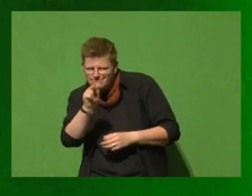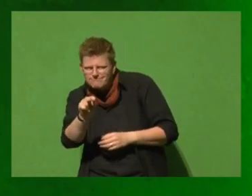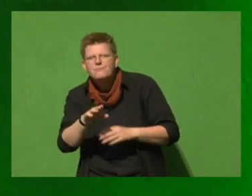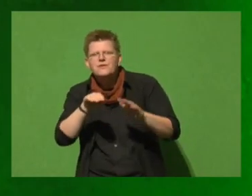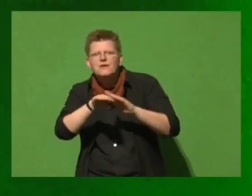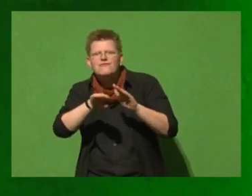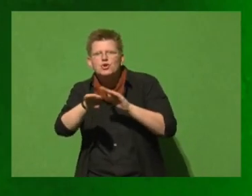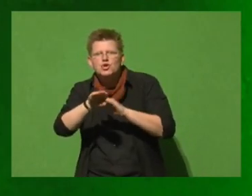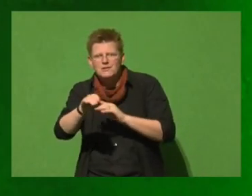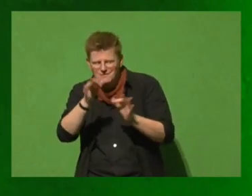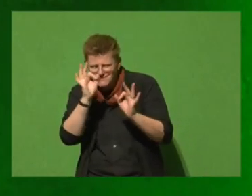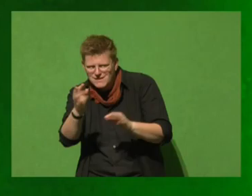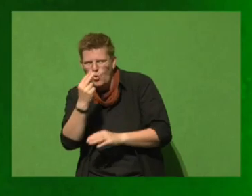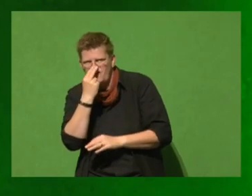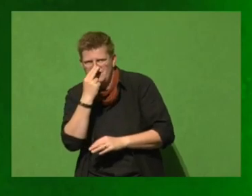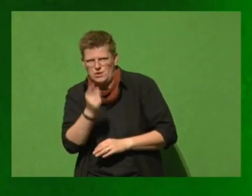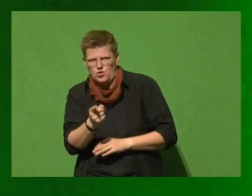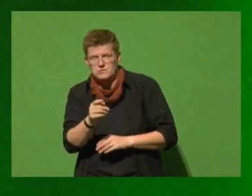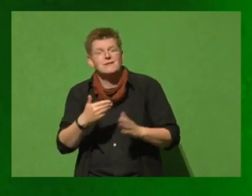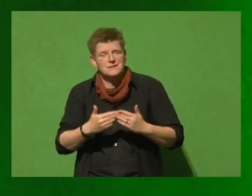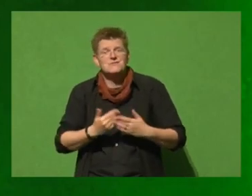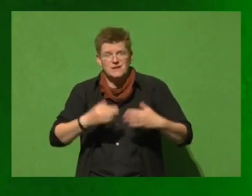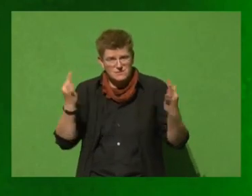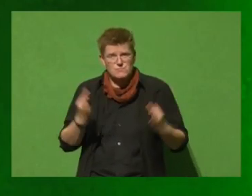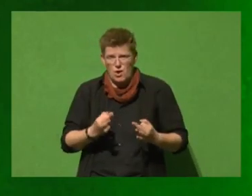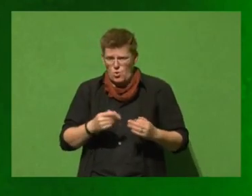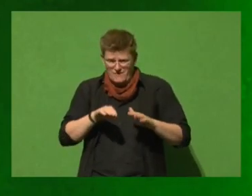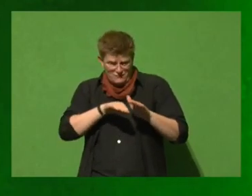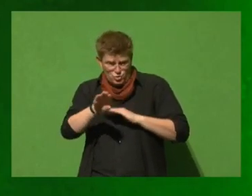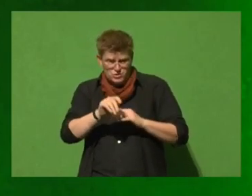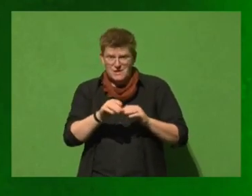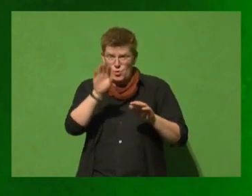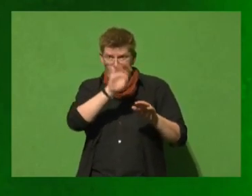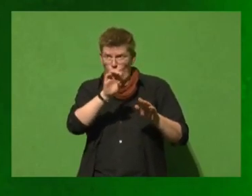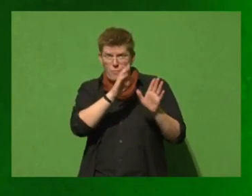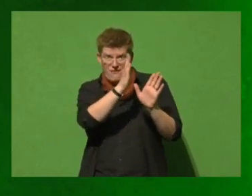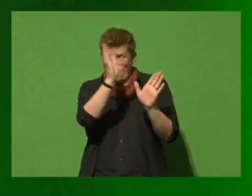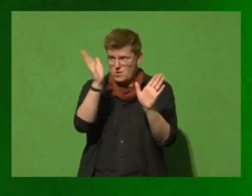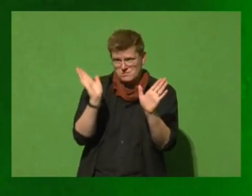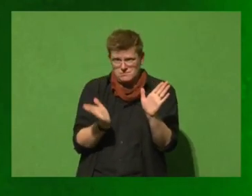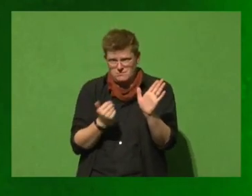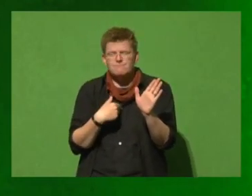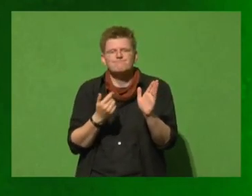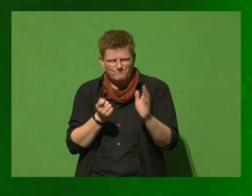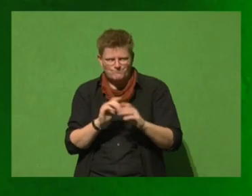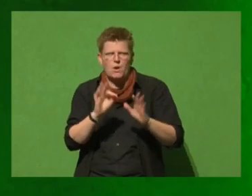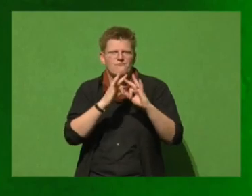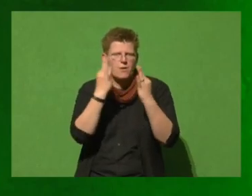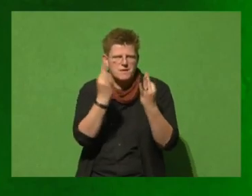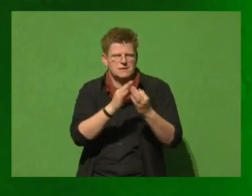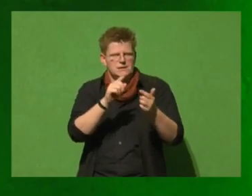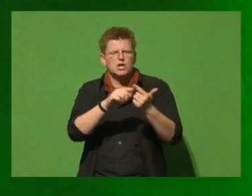für ein Verteilungssystem, das auch Anknüpfungspunkte von Flüchtenden wie zum Beispiel Familie und Sprache als Kriterium